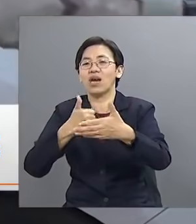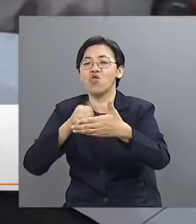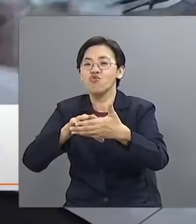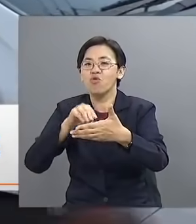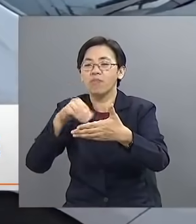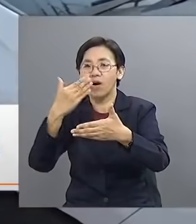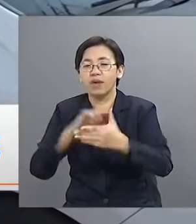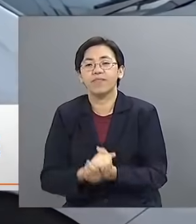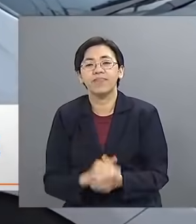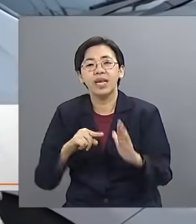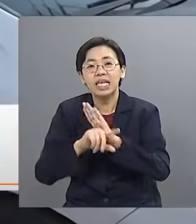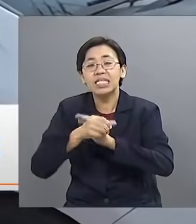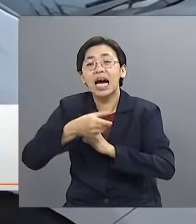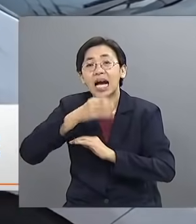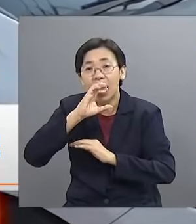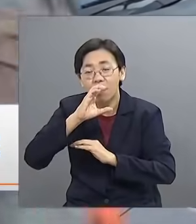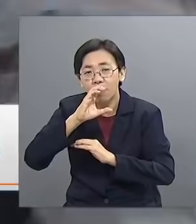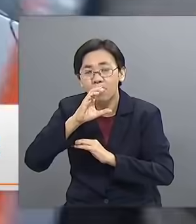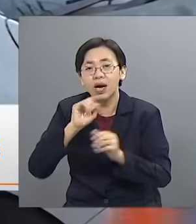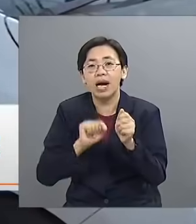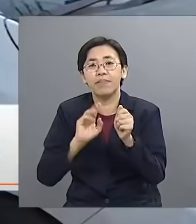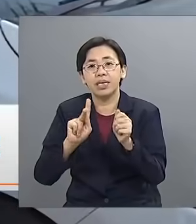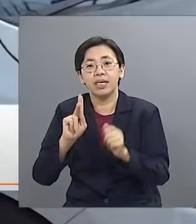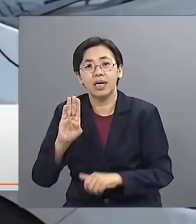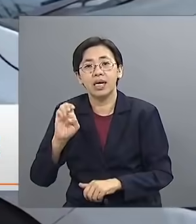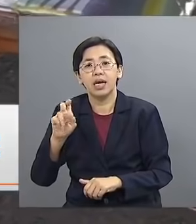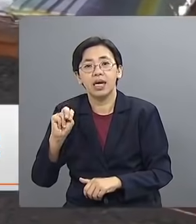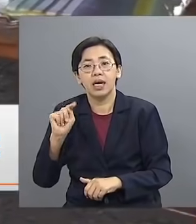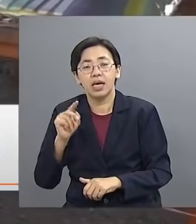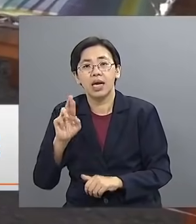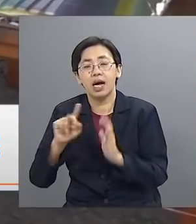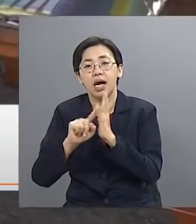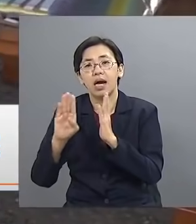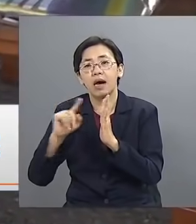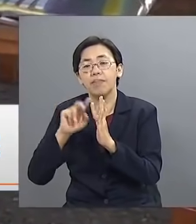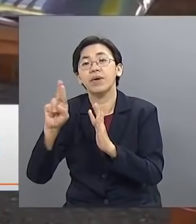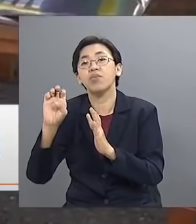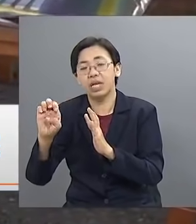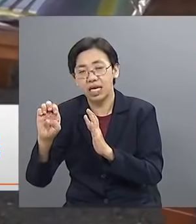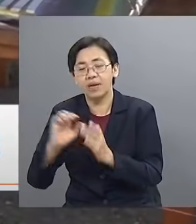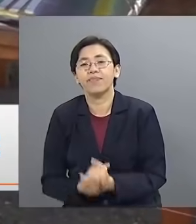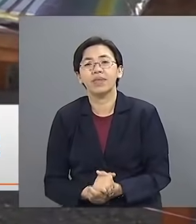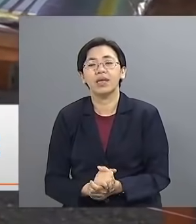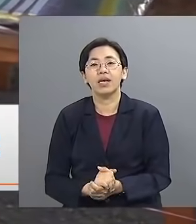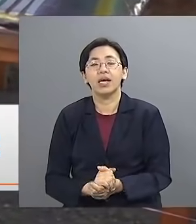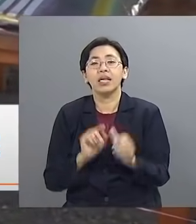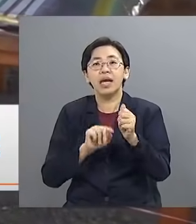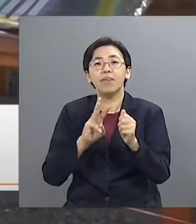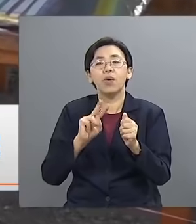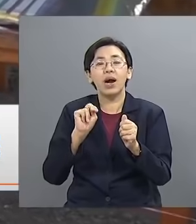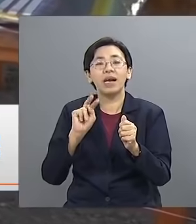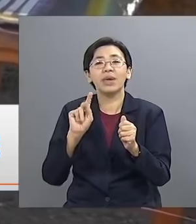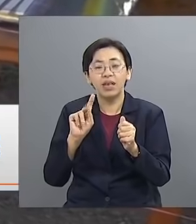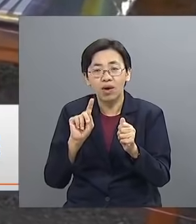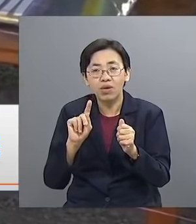จะตั้งด่านตรวจที่อำเภอกบินบุรีค่ะส่วนเส้นทางอำเภอวังน้ำเขียวจังหวัดนครราชสีมาตั้งด่านกันที่อำเภอนาดีด้